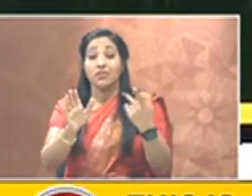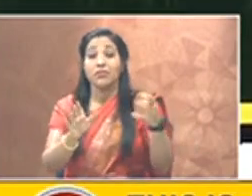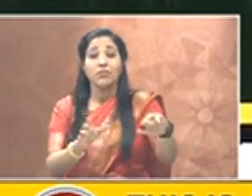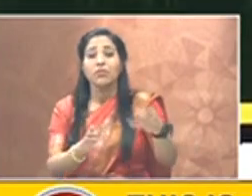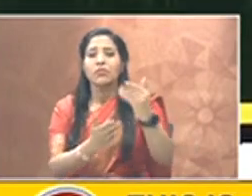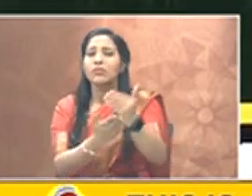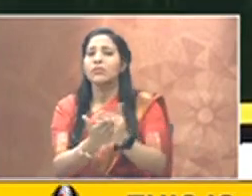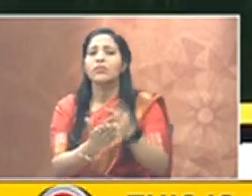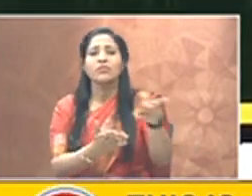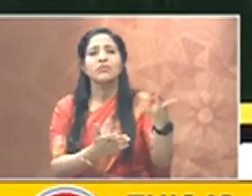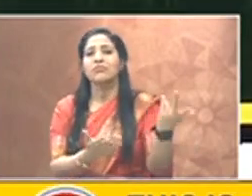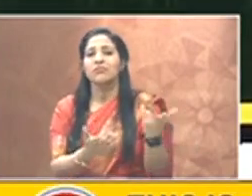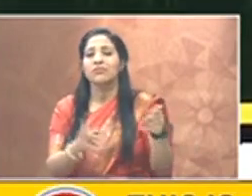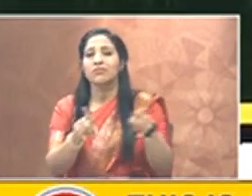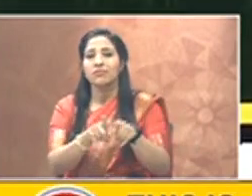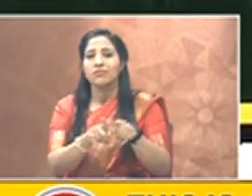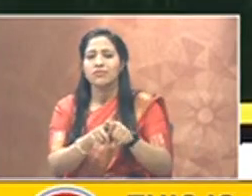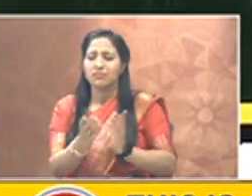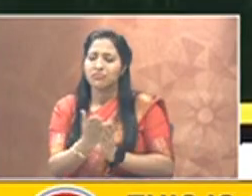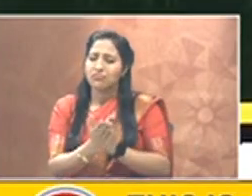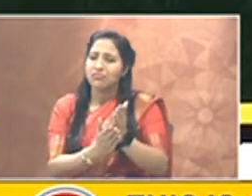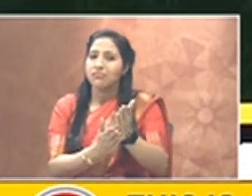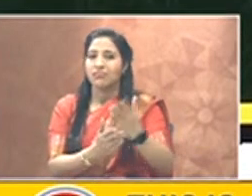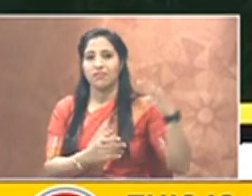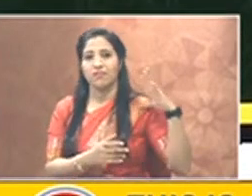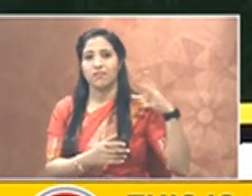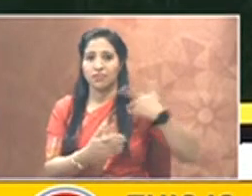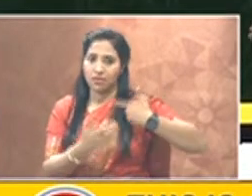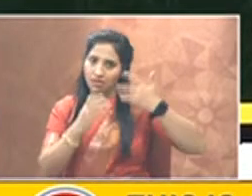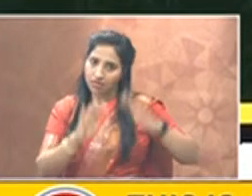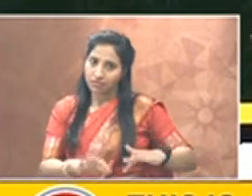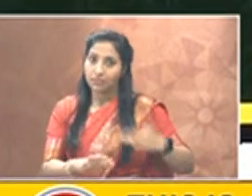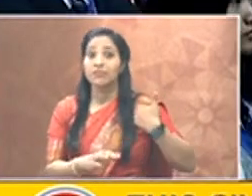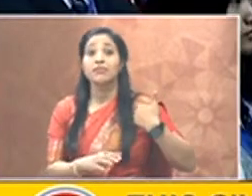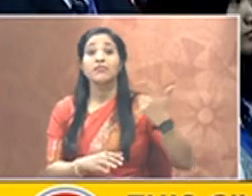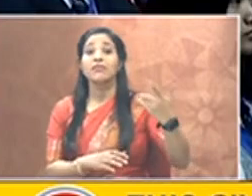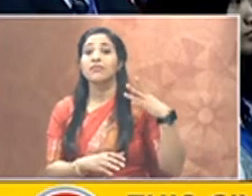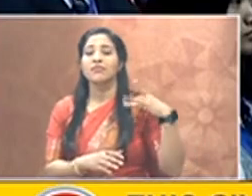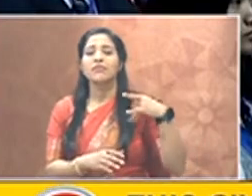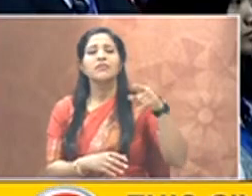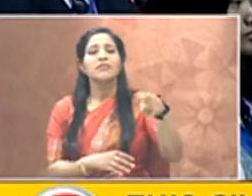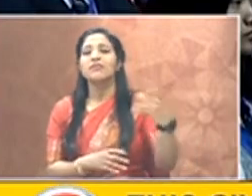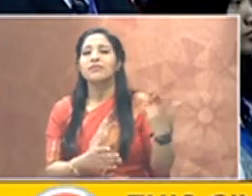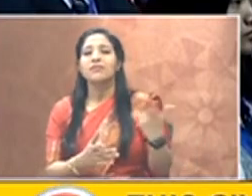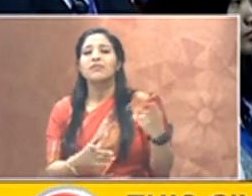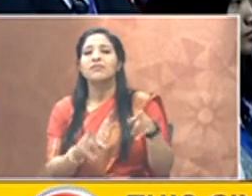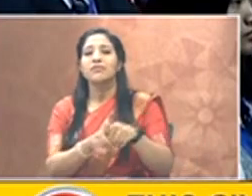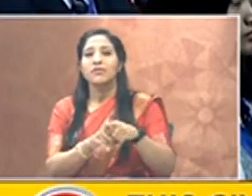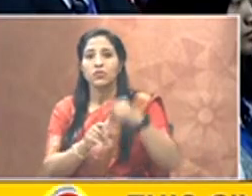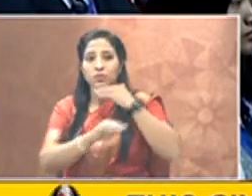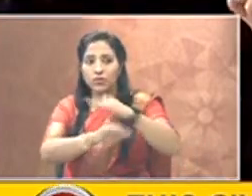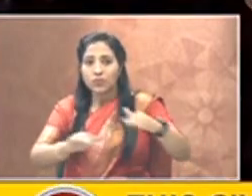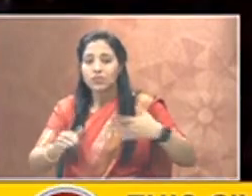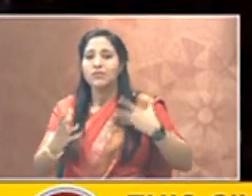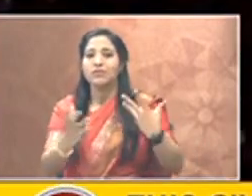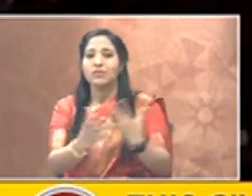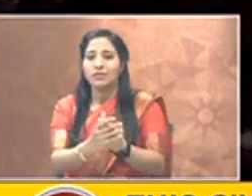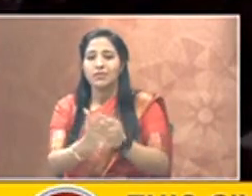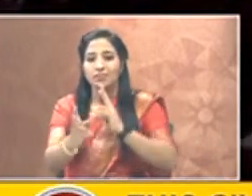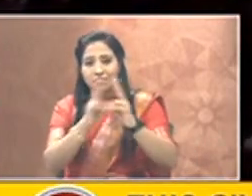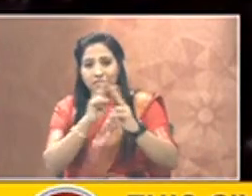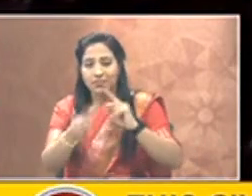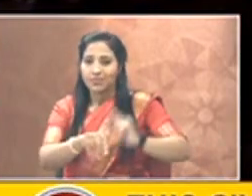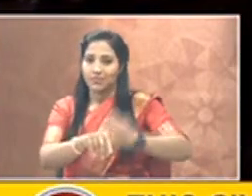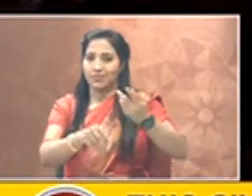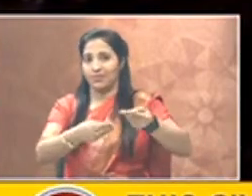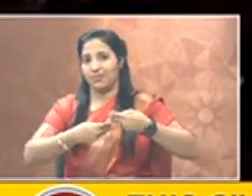ऐसा कार्यक्रम है जिसका मैं हमेशा इंतजार करता हूँ। इससे मुझे स्टूडेंट्स के साथ बातचीत करने का